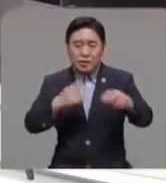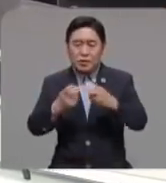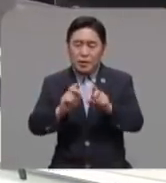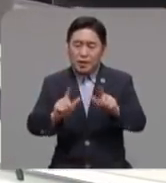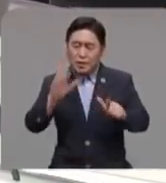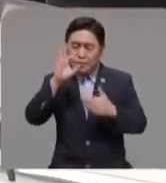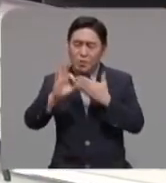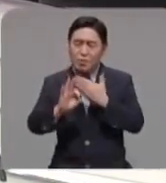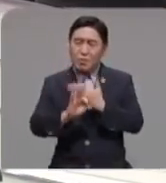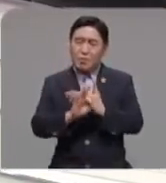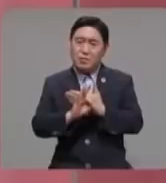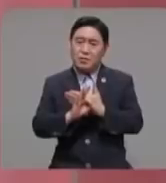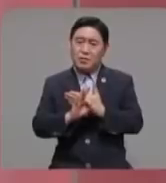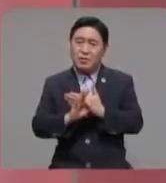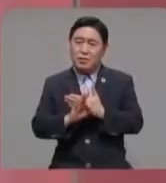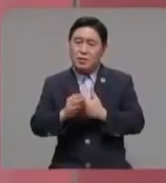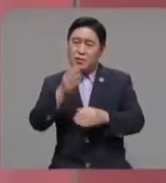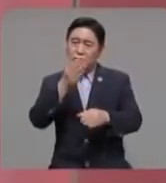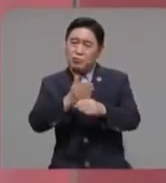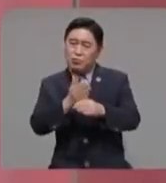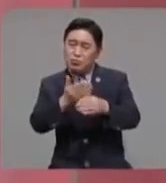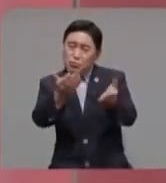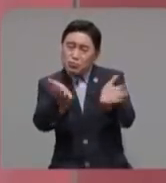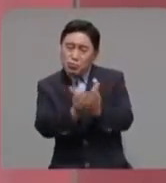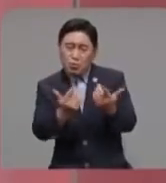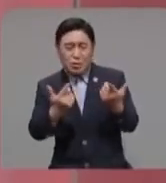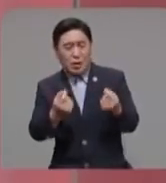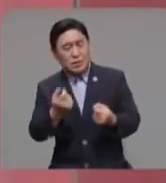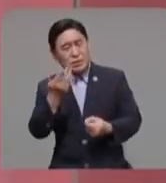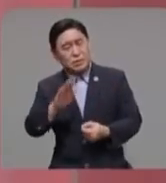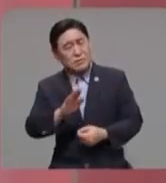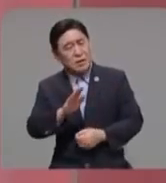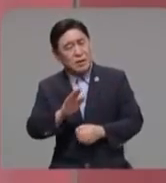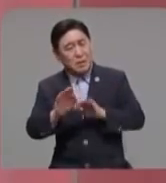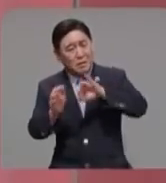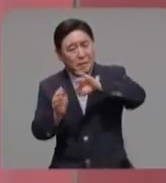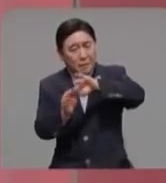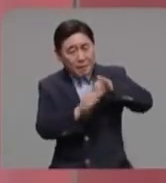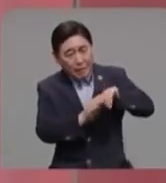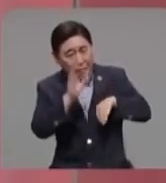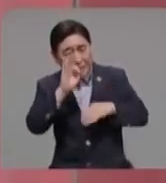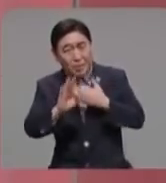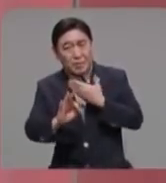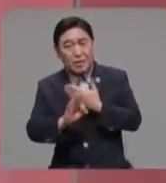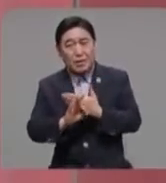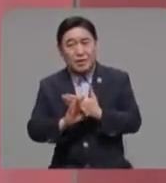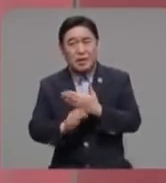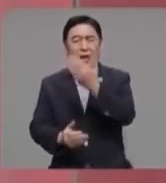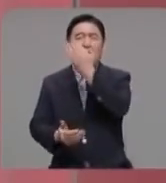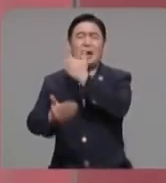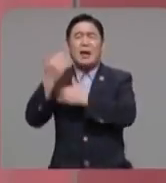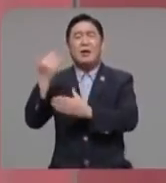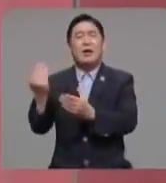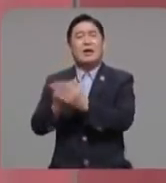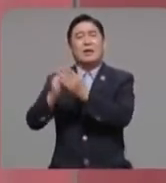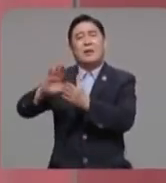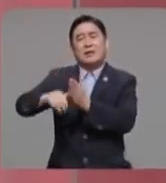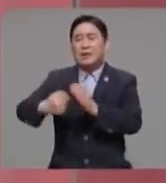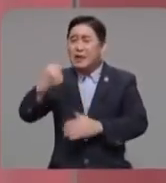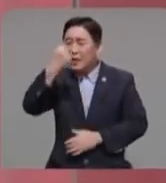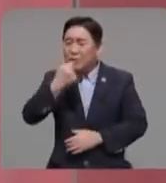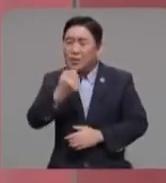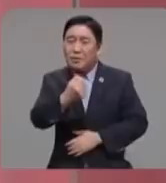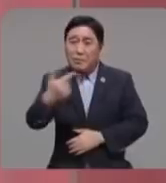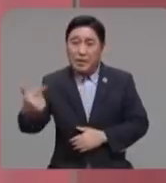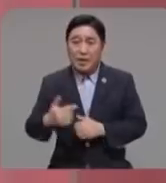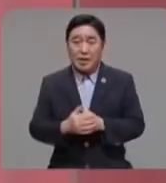정책들 보면 어떤 것은 중도 이끈 것 같기도 하지만 사실은 이 책상머리에 과거 개발 시대의 논리들이